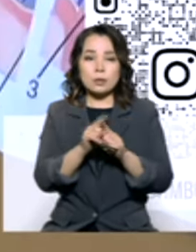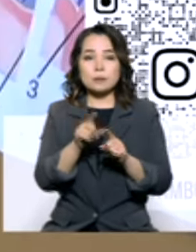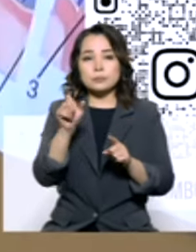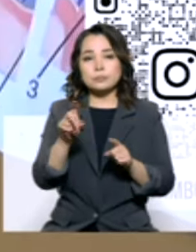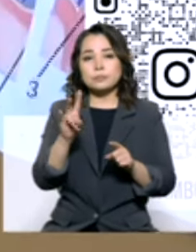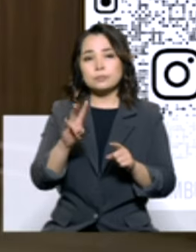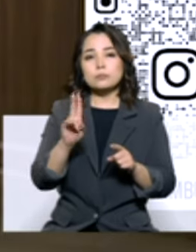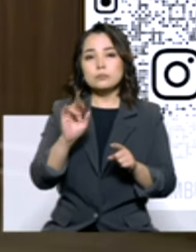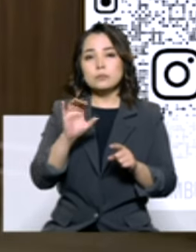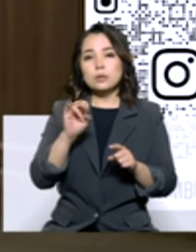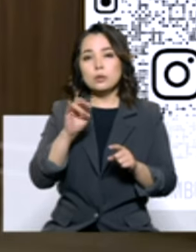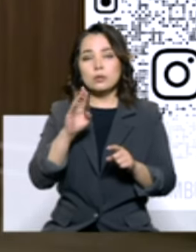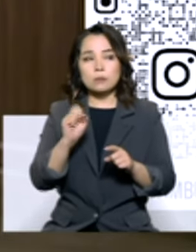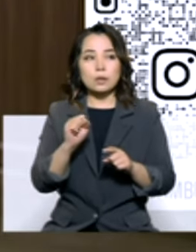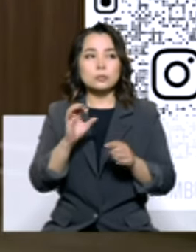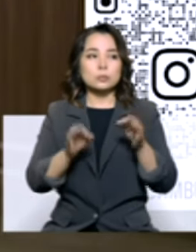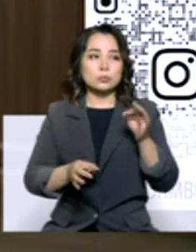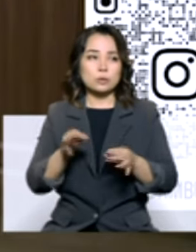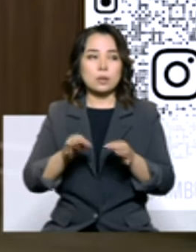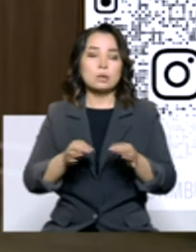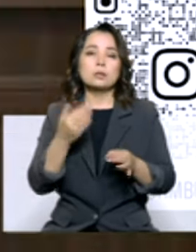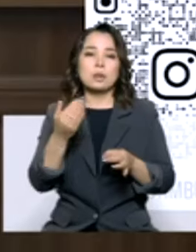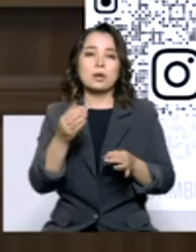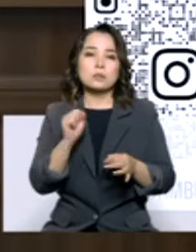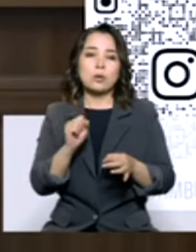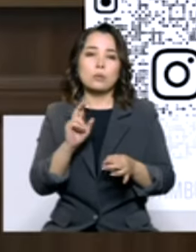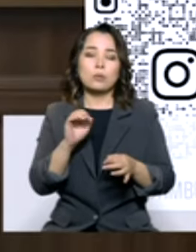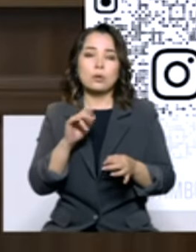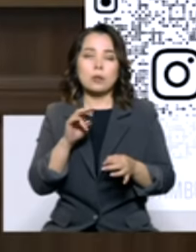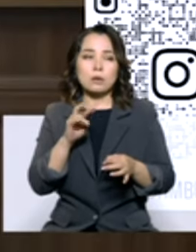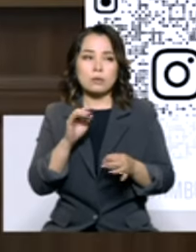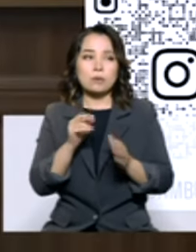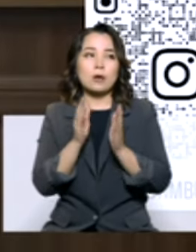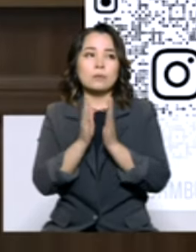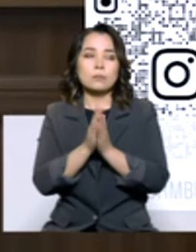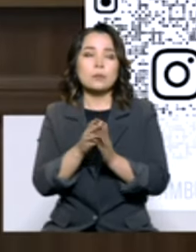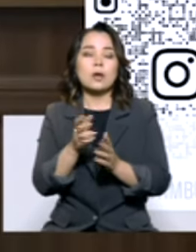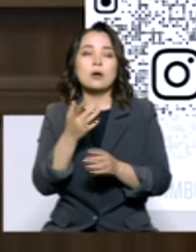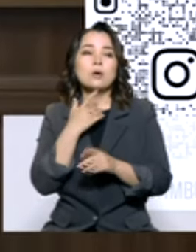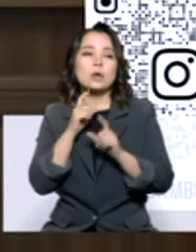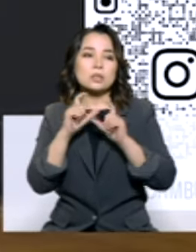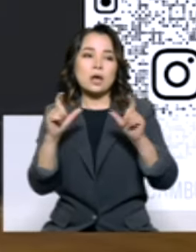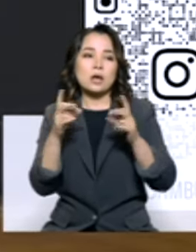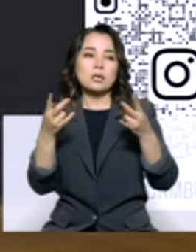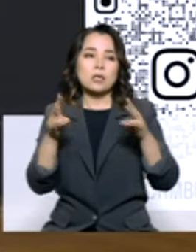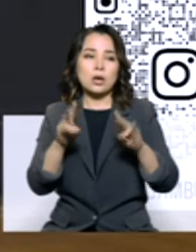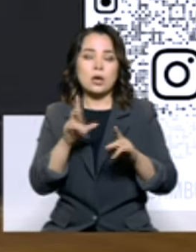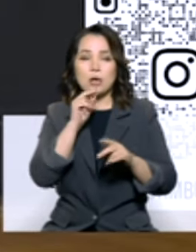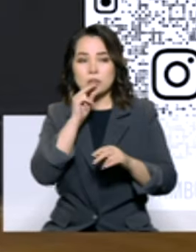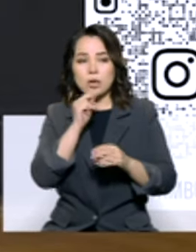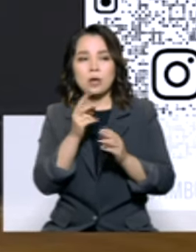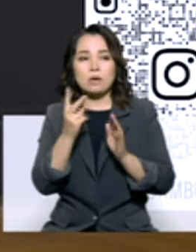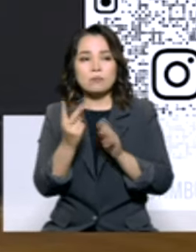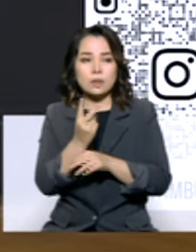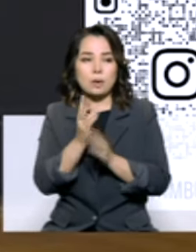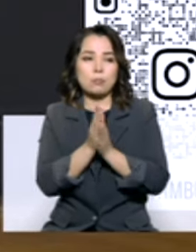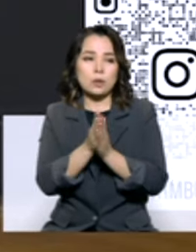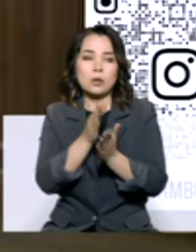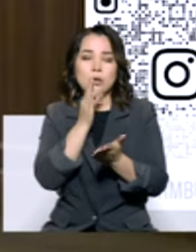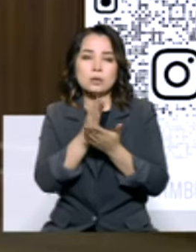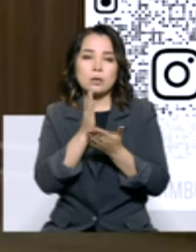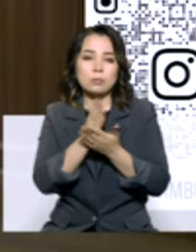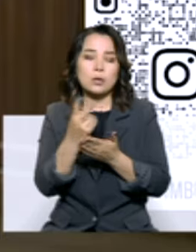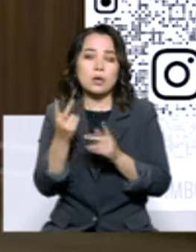Наскен Құсайынованы судья Айжан Құлбаева айғайламай сөйлеуге екі рет шақырды. Тағы бір адвокаты Ерлан